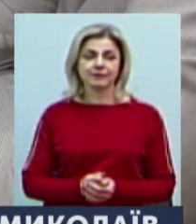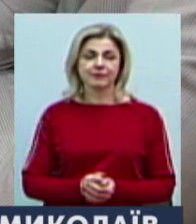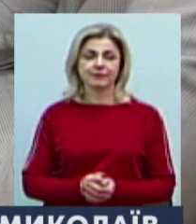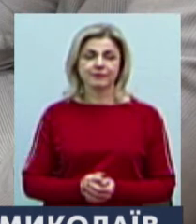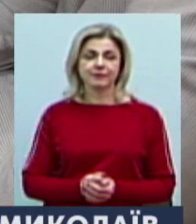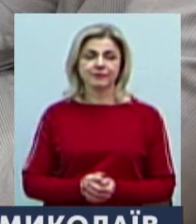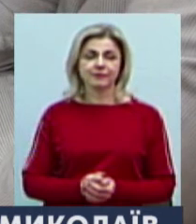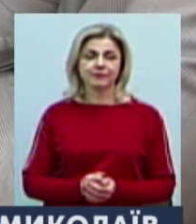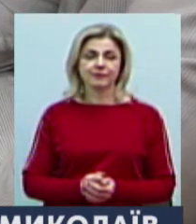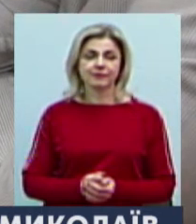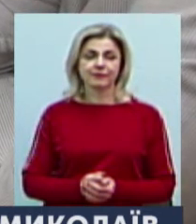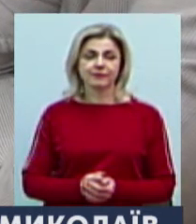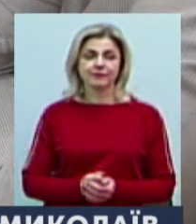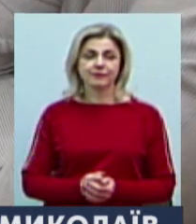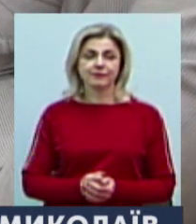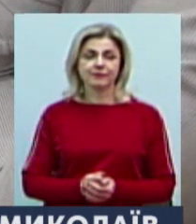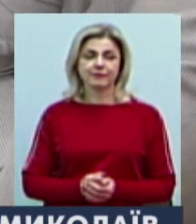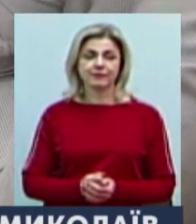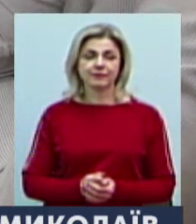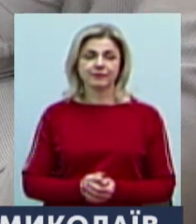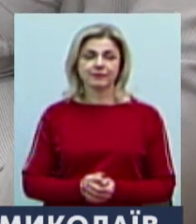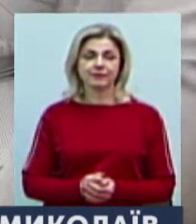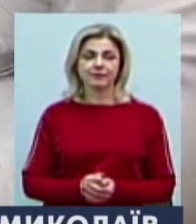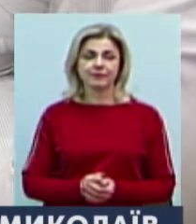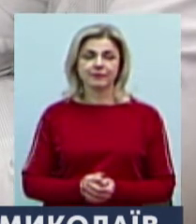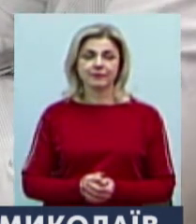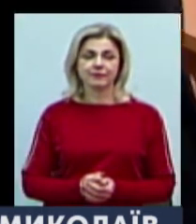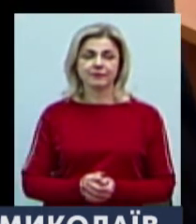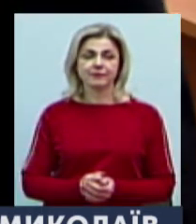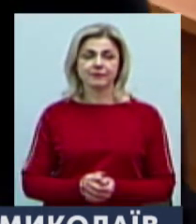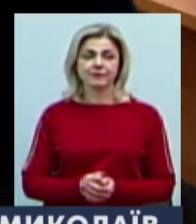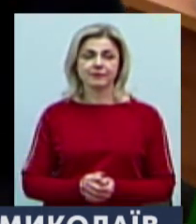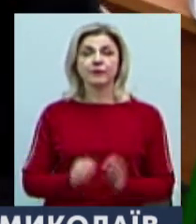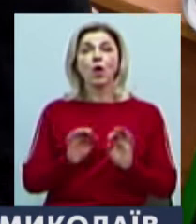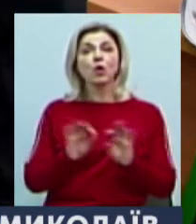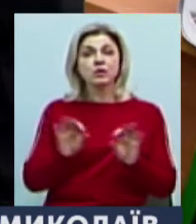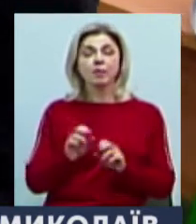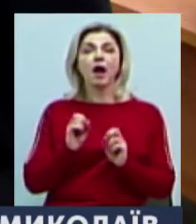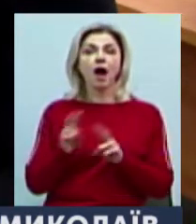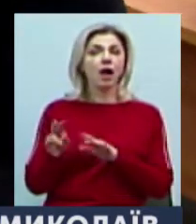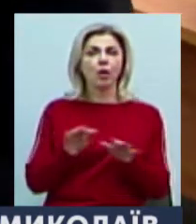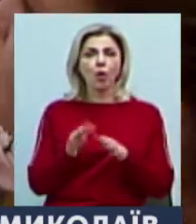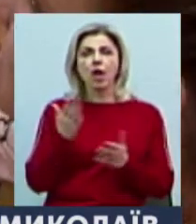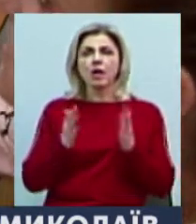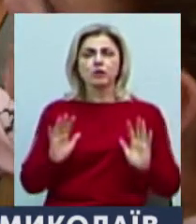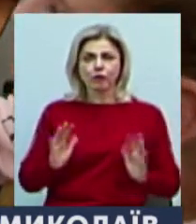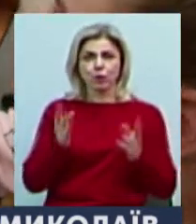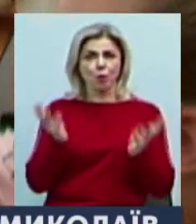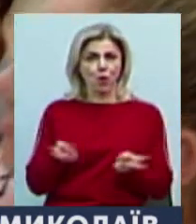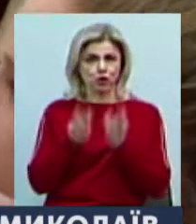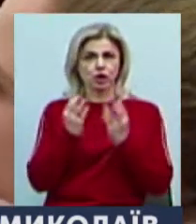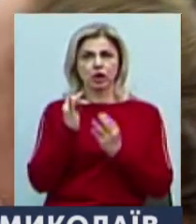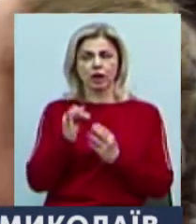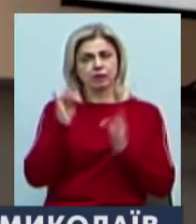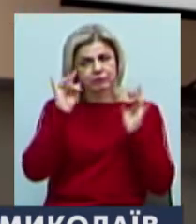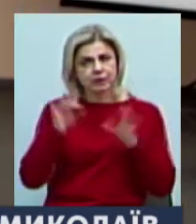Берем не 11, а 10 баллов, а то причине, что некоторые очень похожи. Розповіли, як реагувати у разі виникнення пожежі та